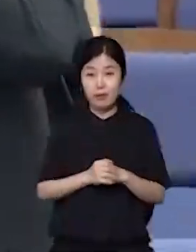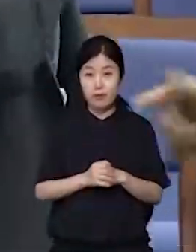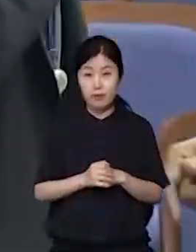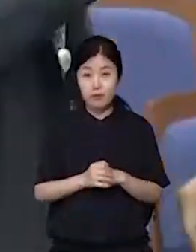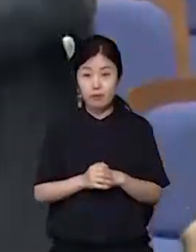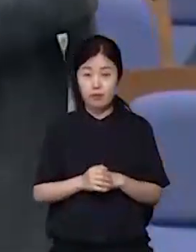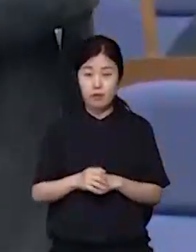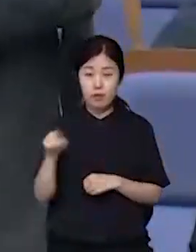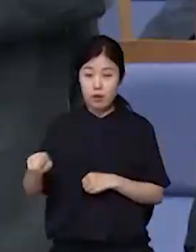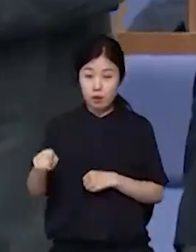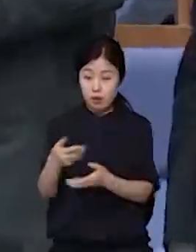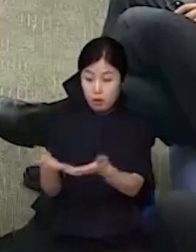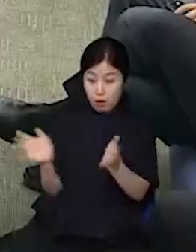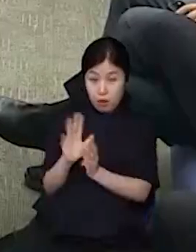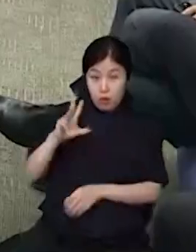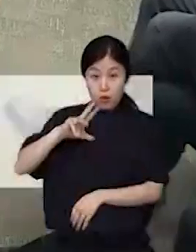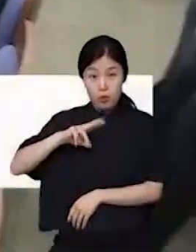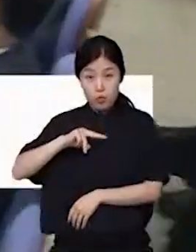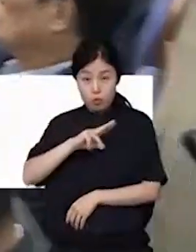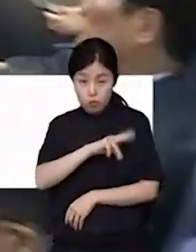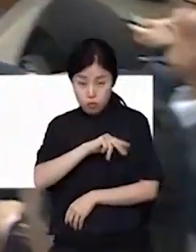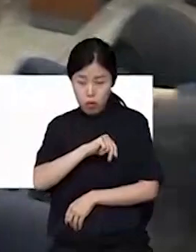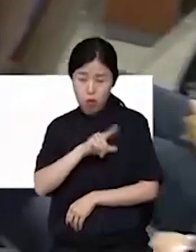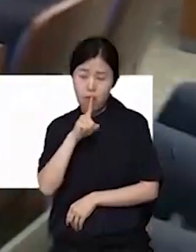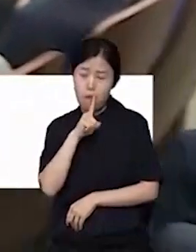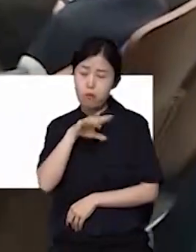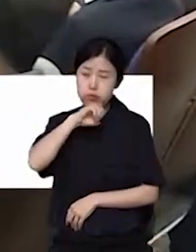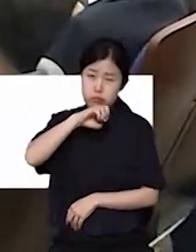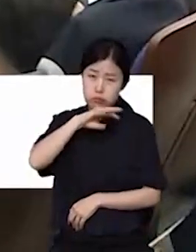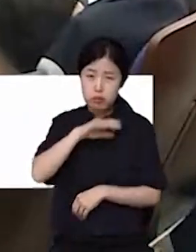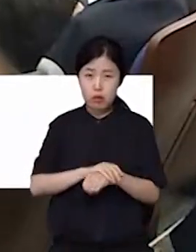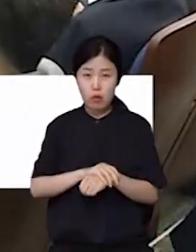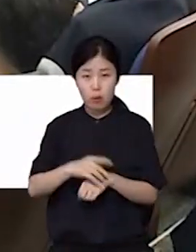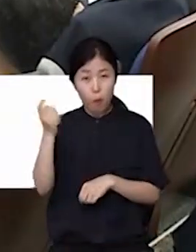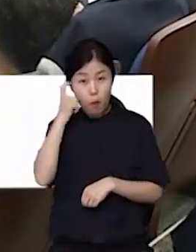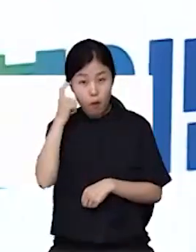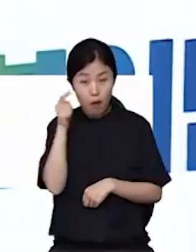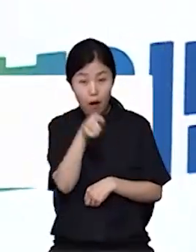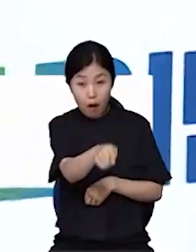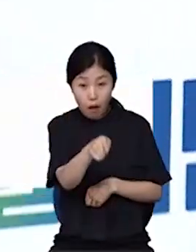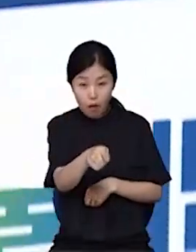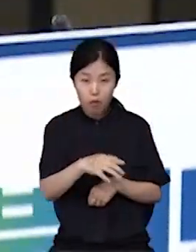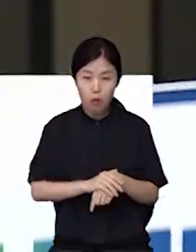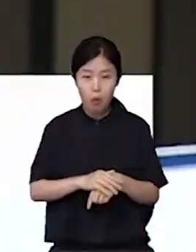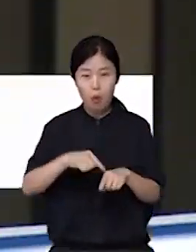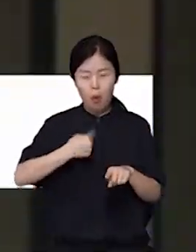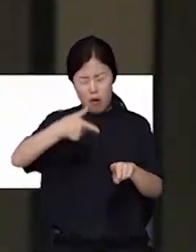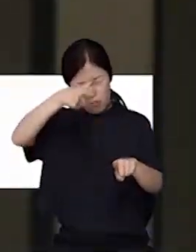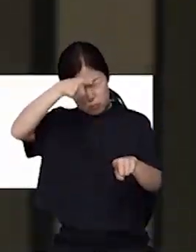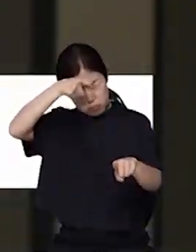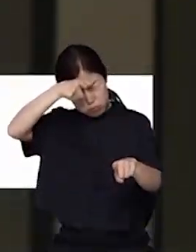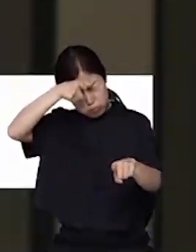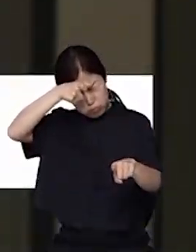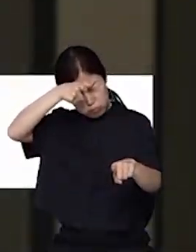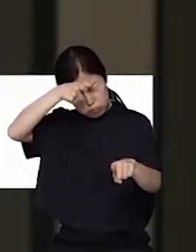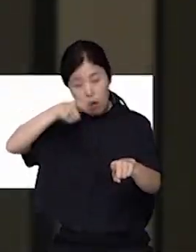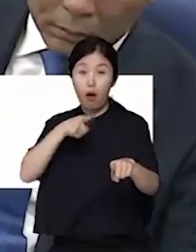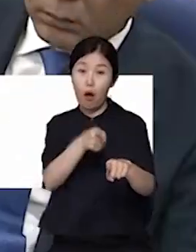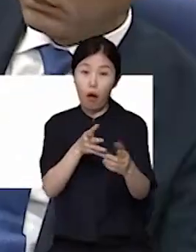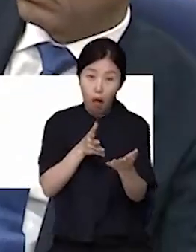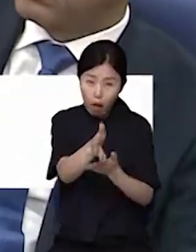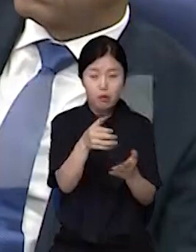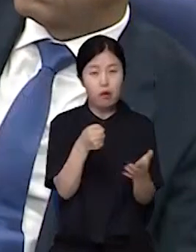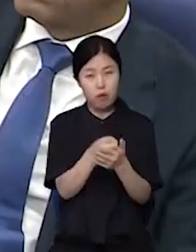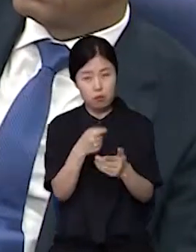불만도 커지고 있습니다. 최소한의 공감대를 얻으려는 당 의원들과의 소통이 없어 일방통행식